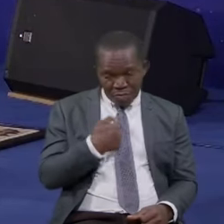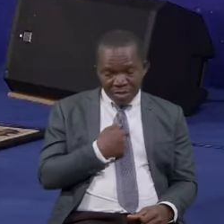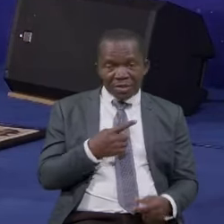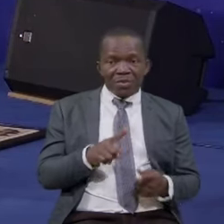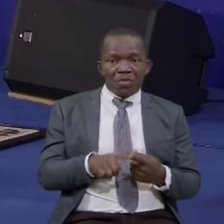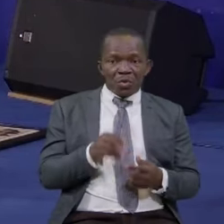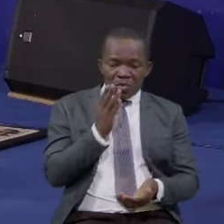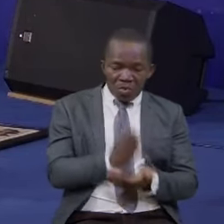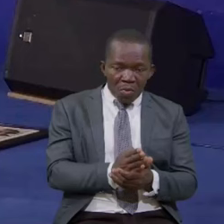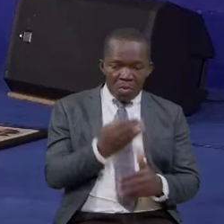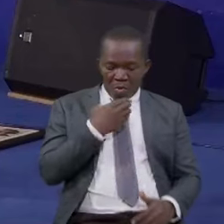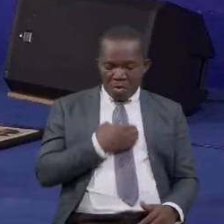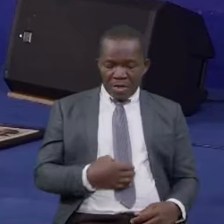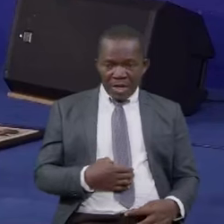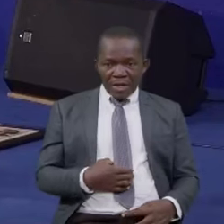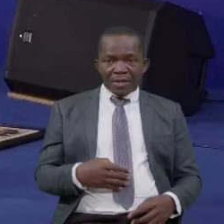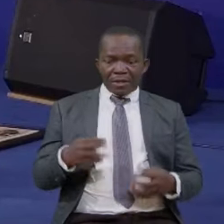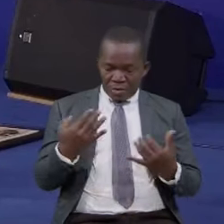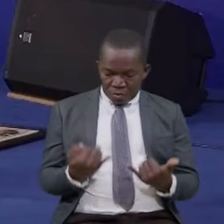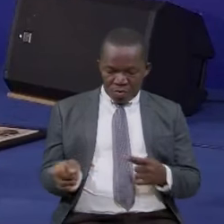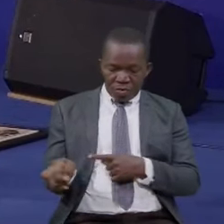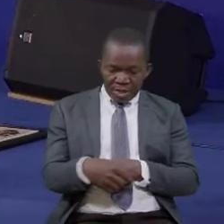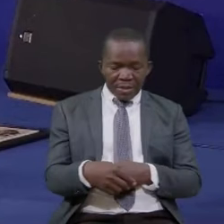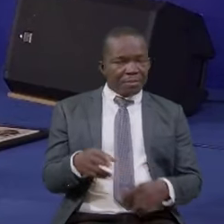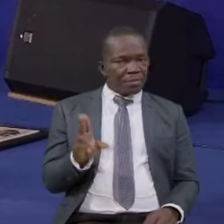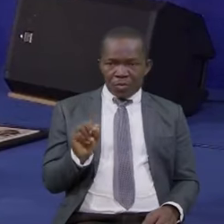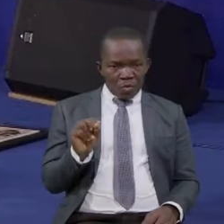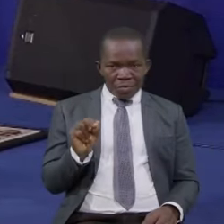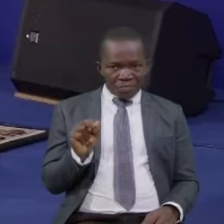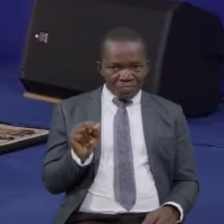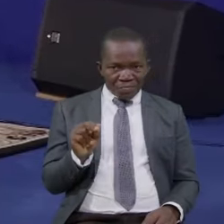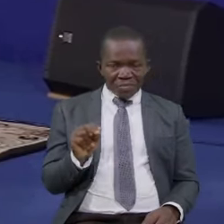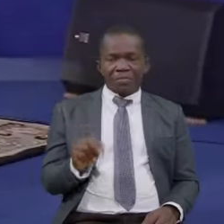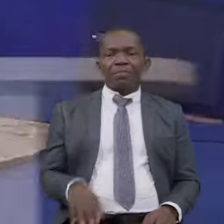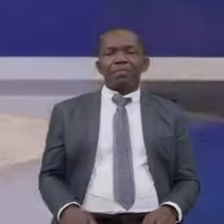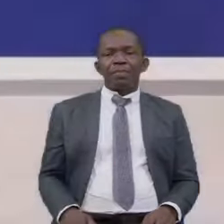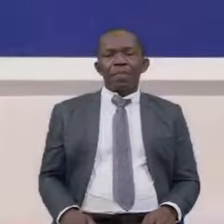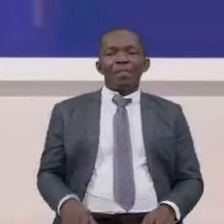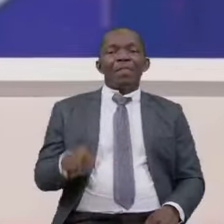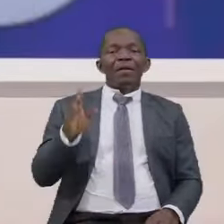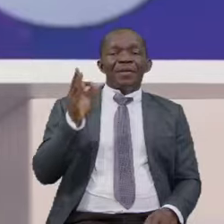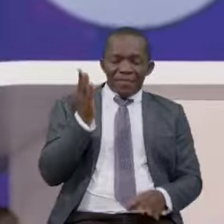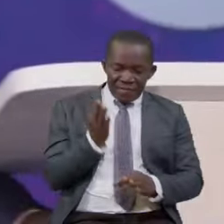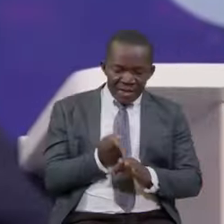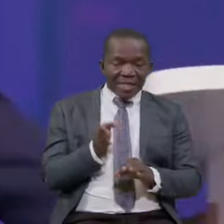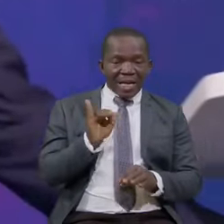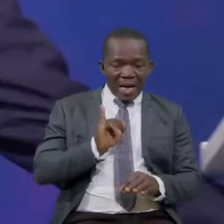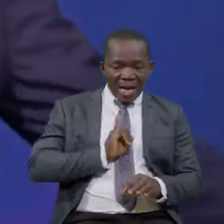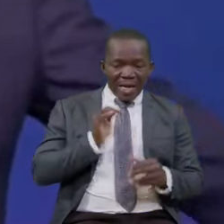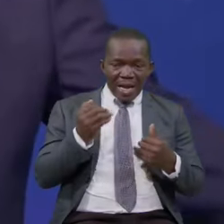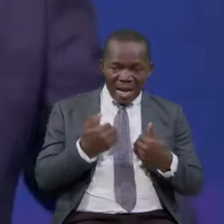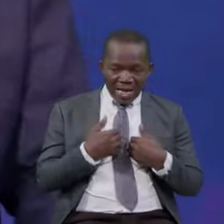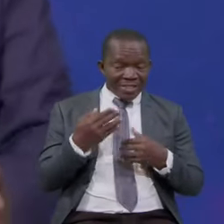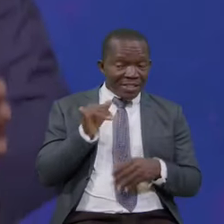pour baisser et ôter la fin que j'ai aujourd'hui la foi que j'ai eu hier